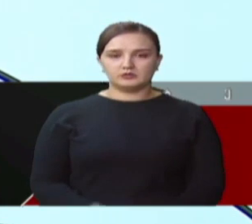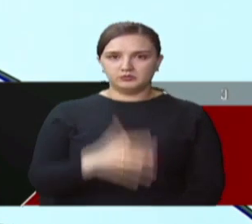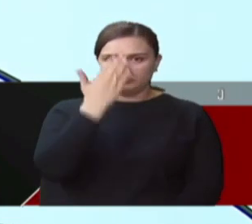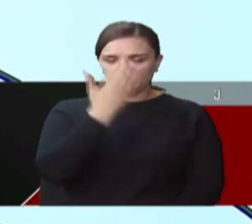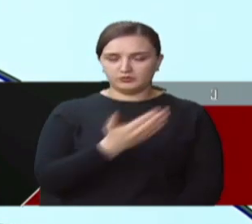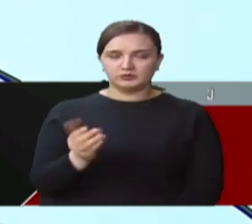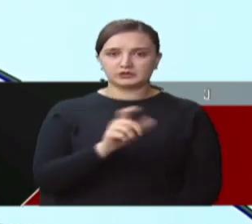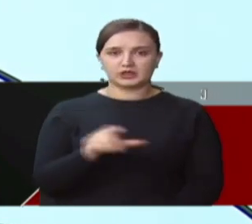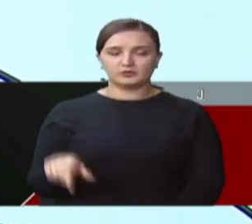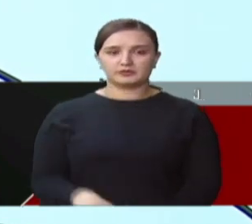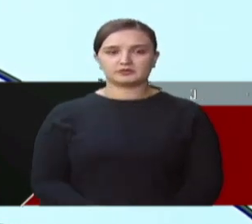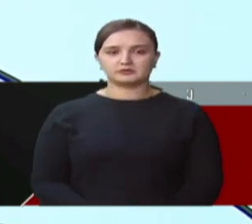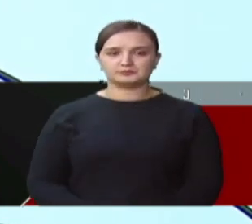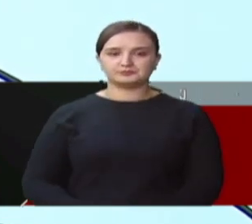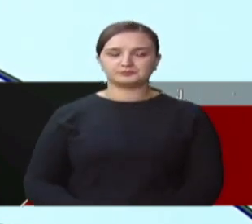მოსახლეობას.